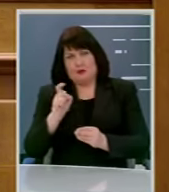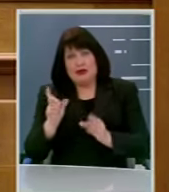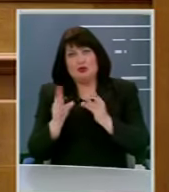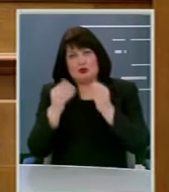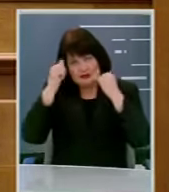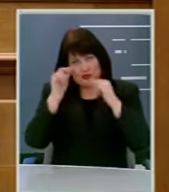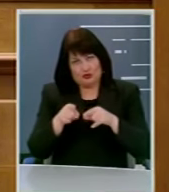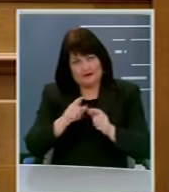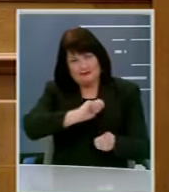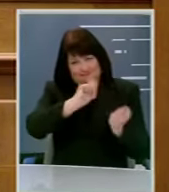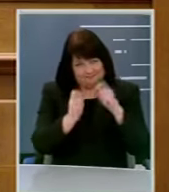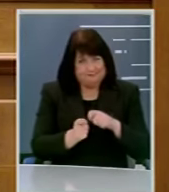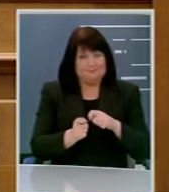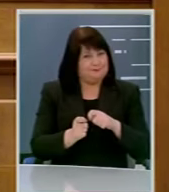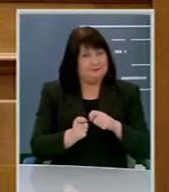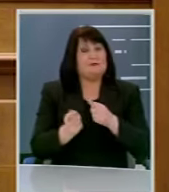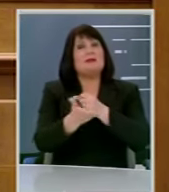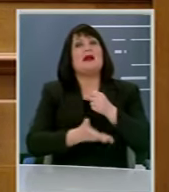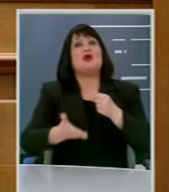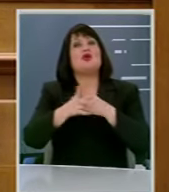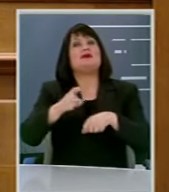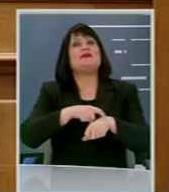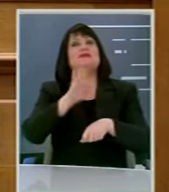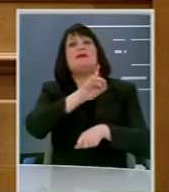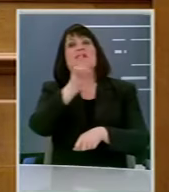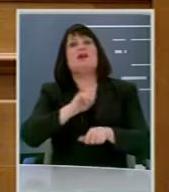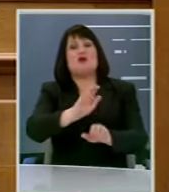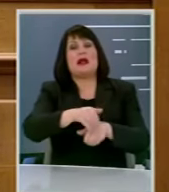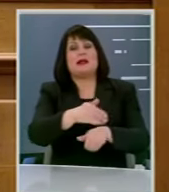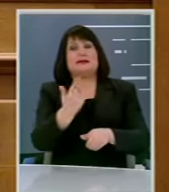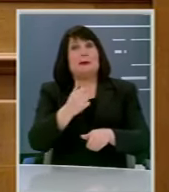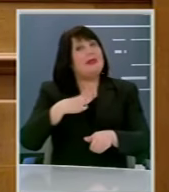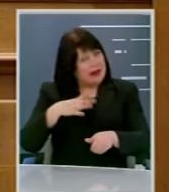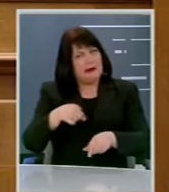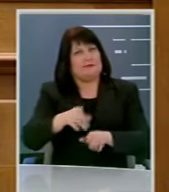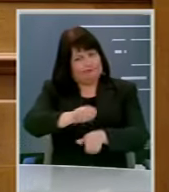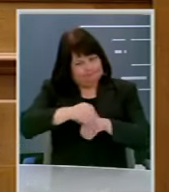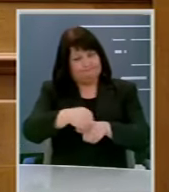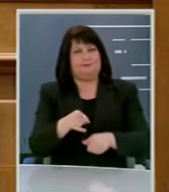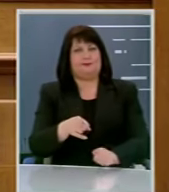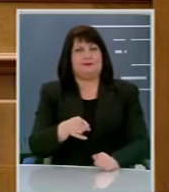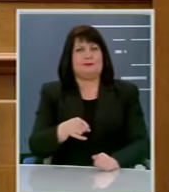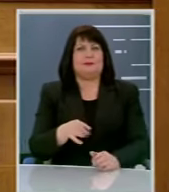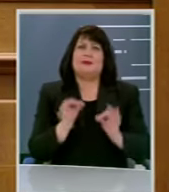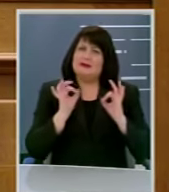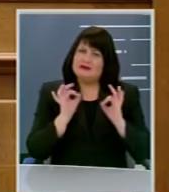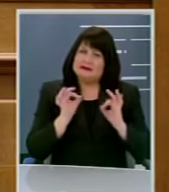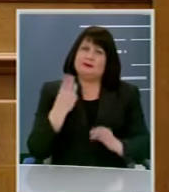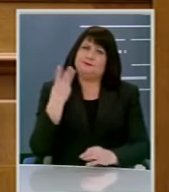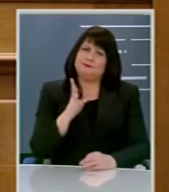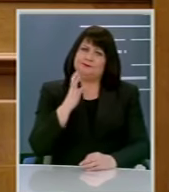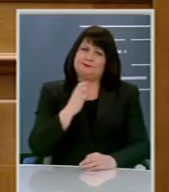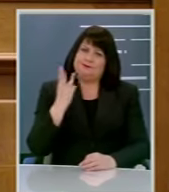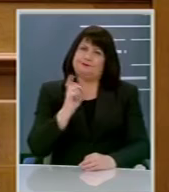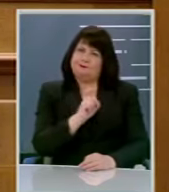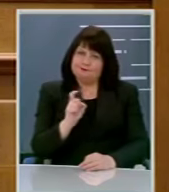η μετατροπή για αγρότη που δεν είναι τώρα βιοκαλλιεργητής και θέλει να γίνει. Και υπάρχουν φυσικά τα άλλα 343 εκατομμύρια